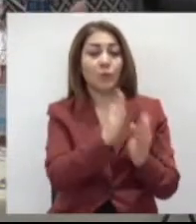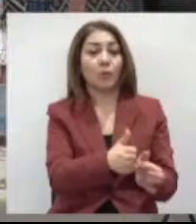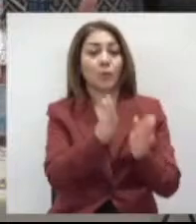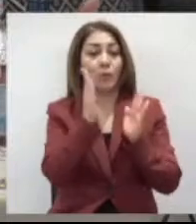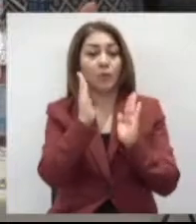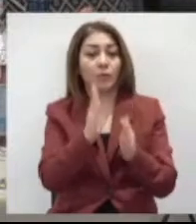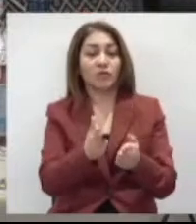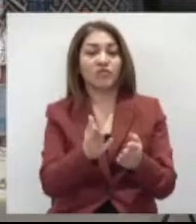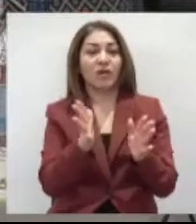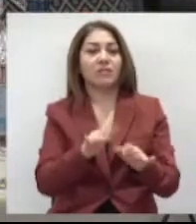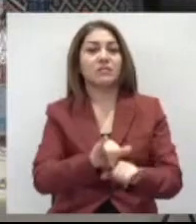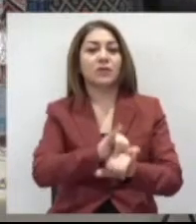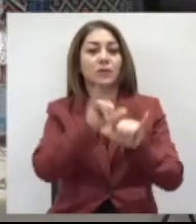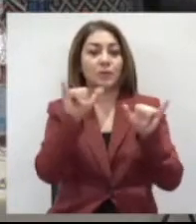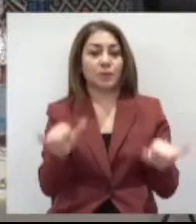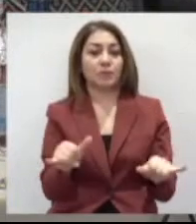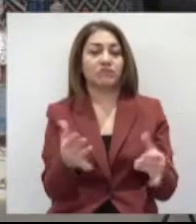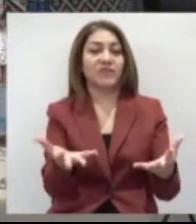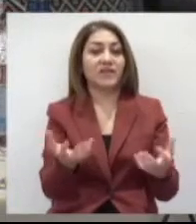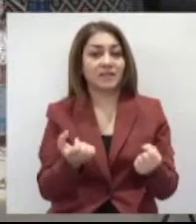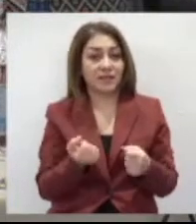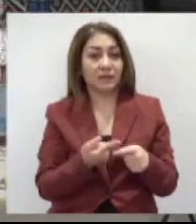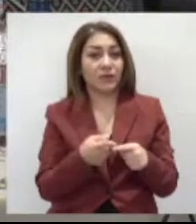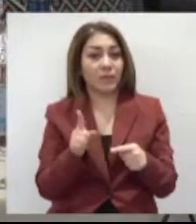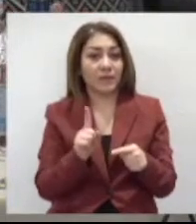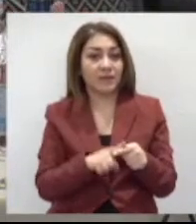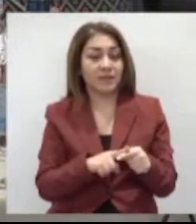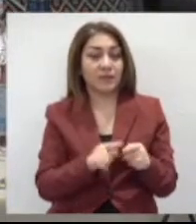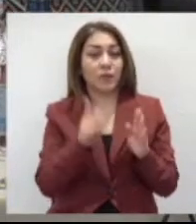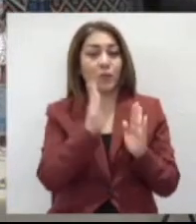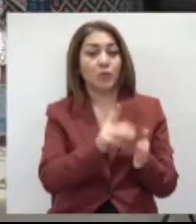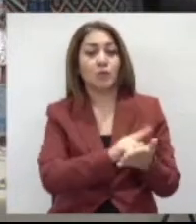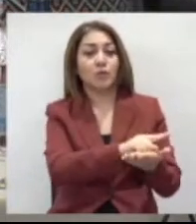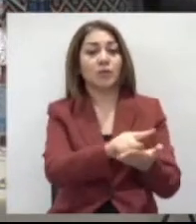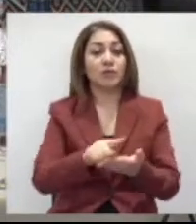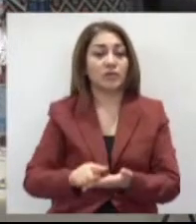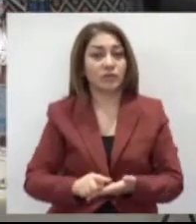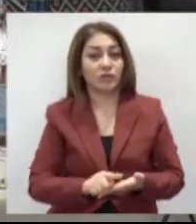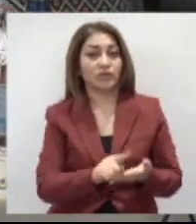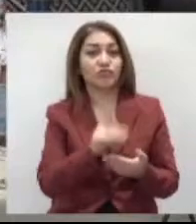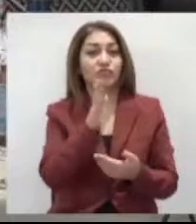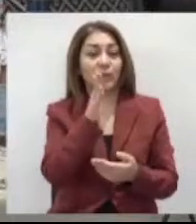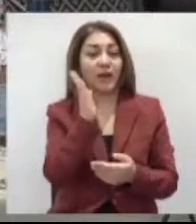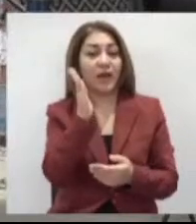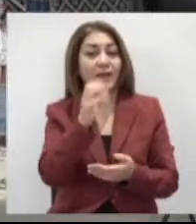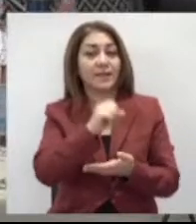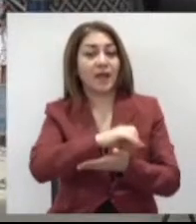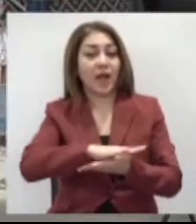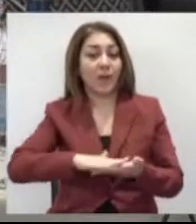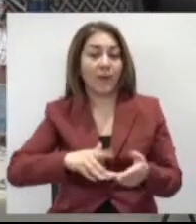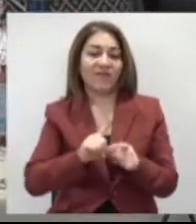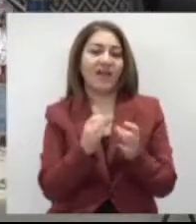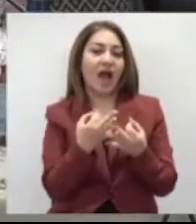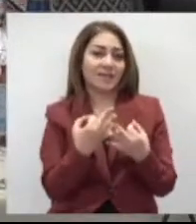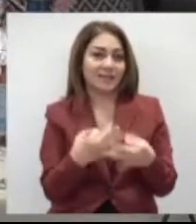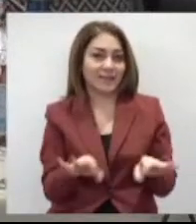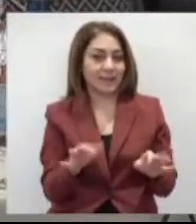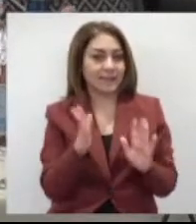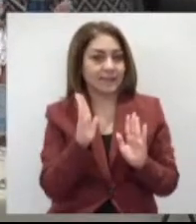հնարավորինս ընդգրկուն նախատեսել, որպեսզի այդ ուղղությունների շրջանակներում հետագայում ավելի ազատ